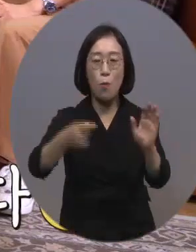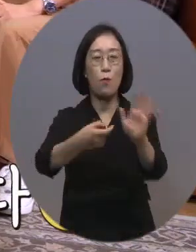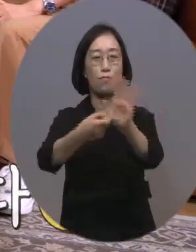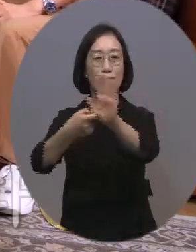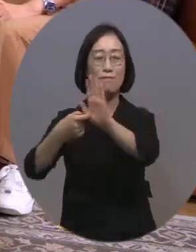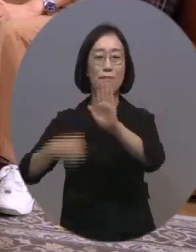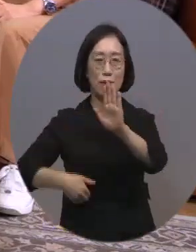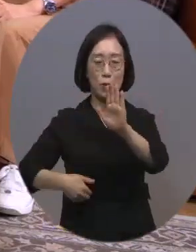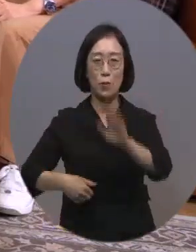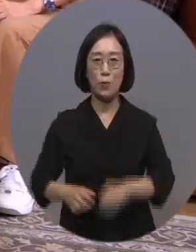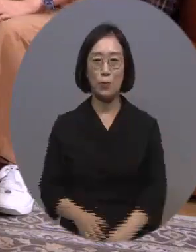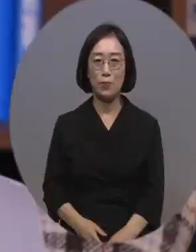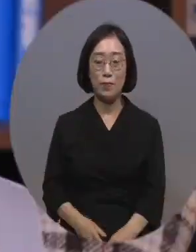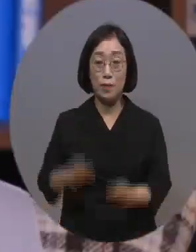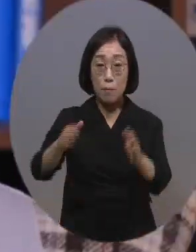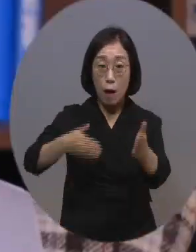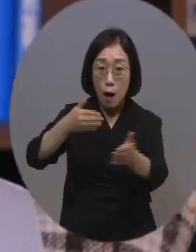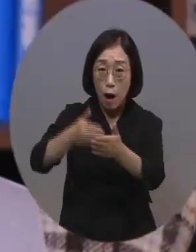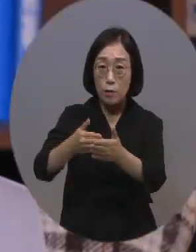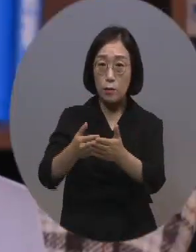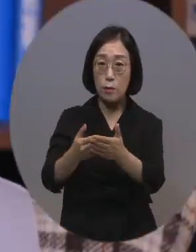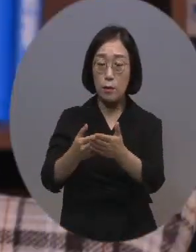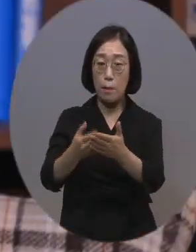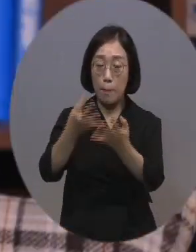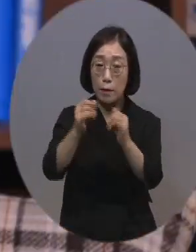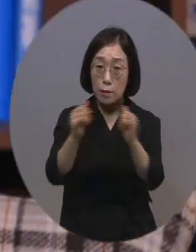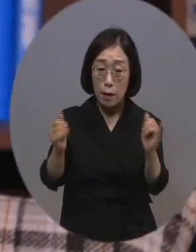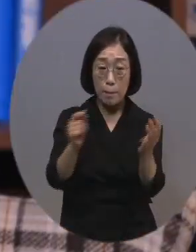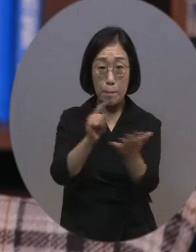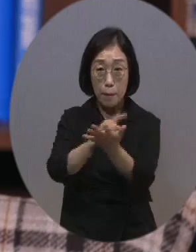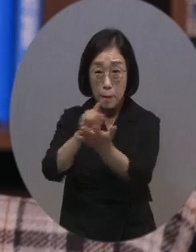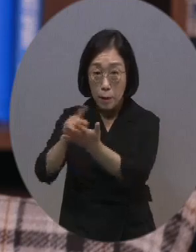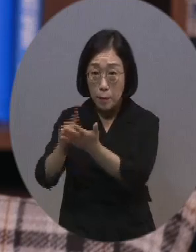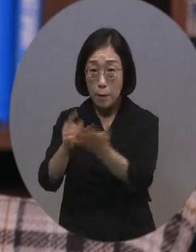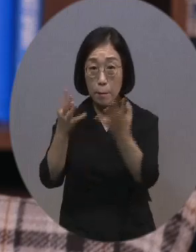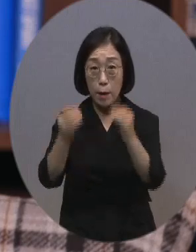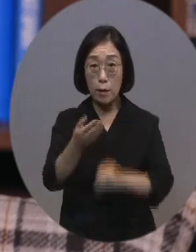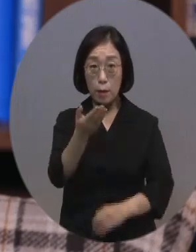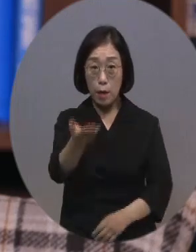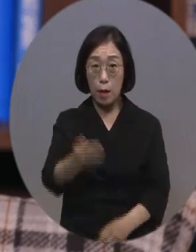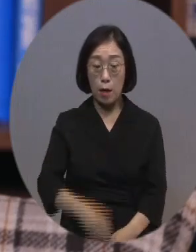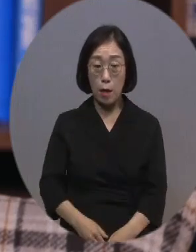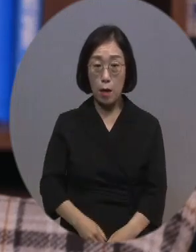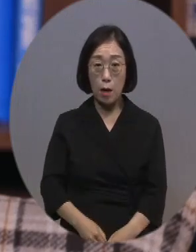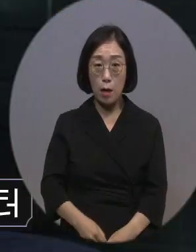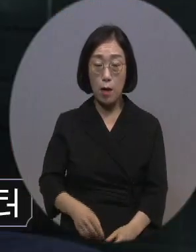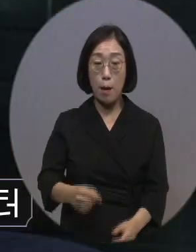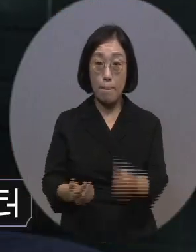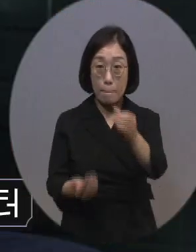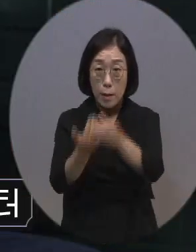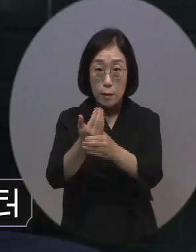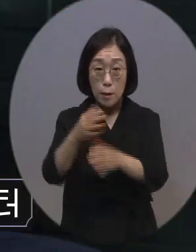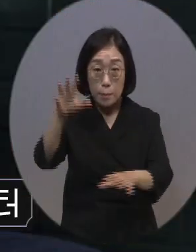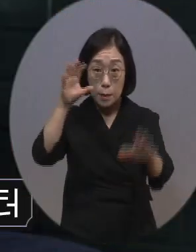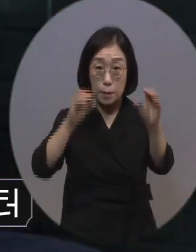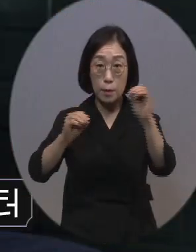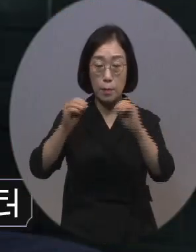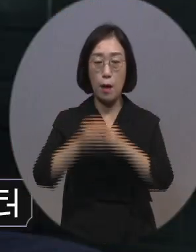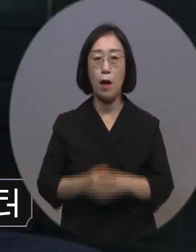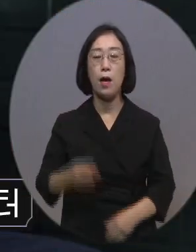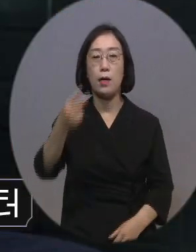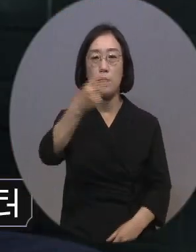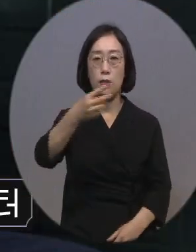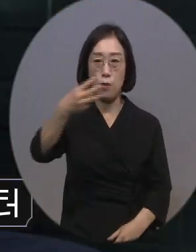그럼 지금까지 얼마나 많은 북한 이탈 주민들을 만나셨어요? 아니면 증언 같은 거를 받으셔야 되잖아요. 그렇죠.